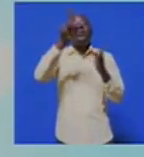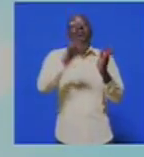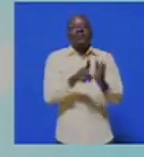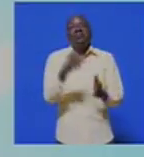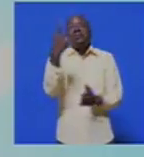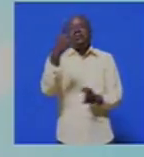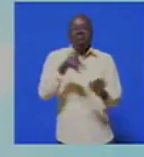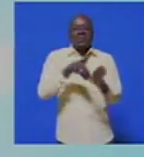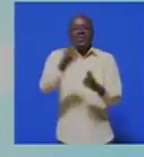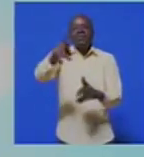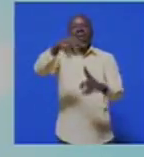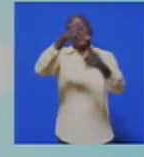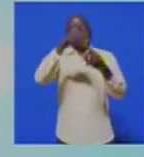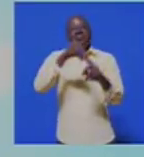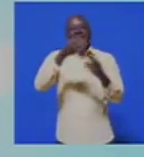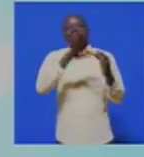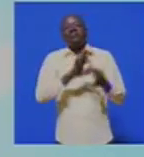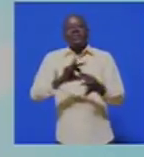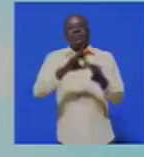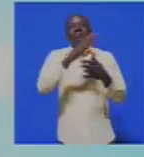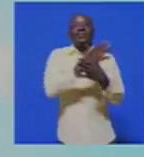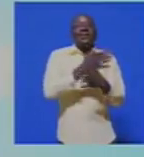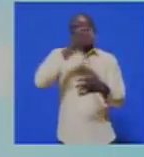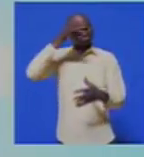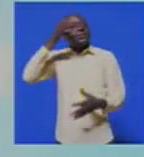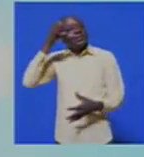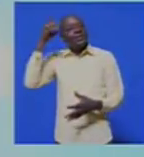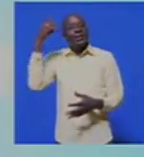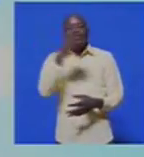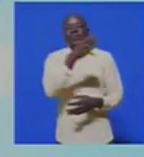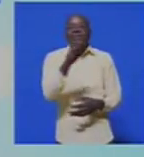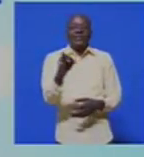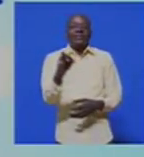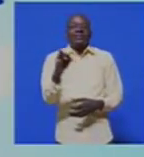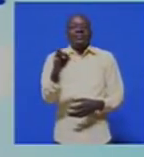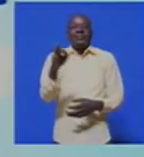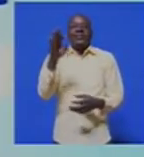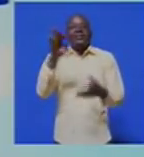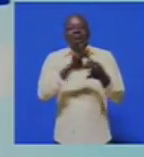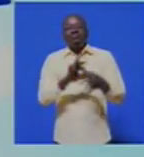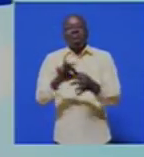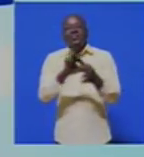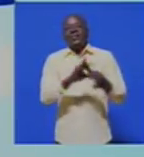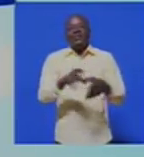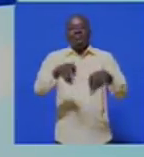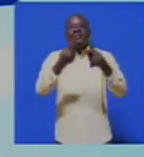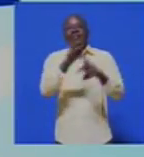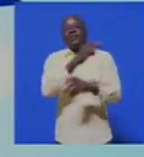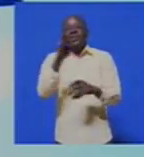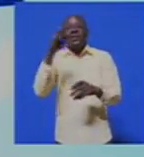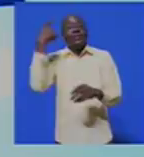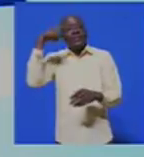domaines prioritaires de la coopération entre la Chine, Taïwan et le Burkina Faso. Cette coopération a permis au Burkina Faso